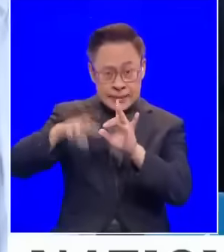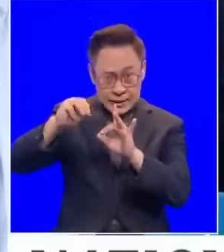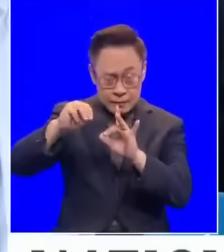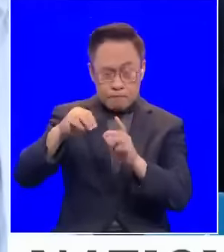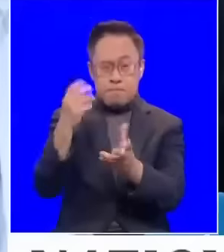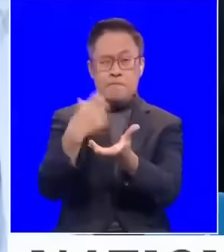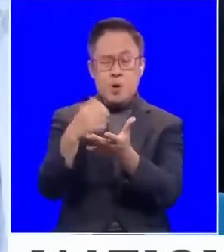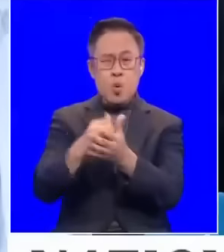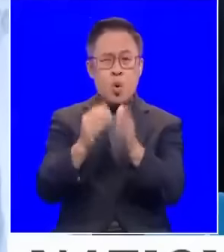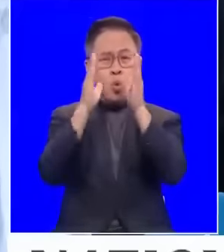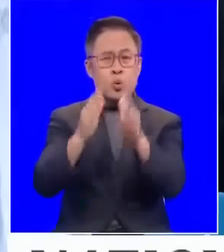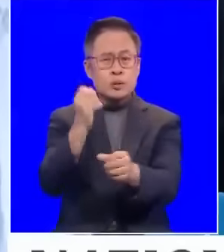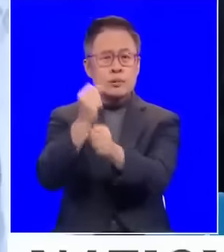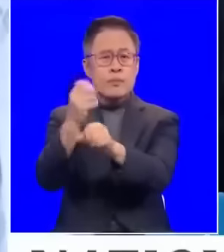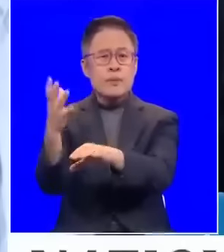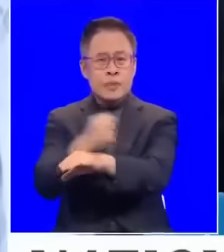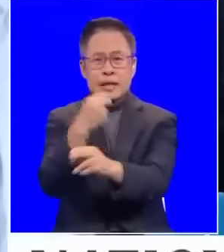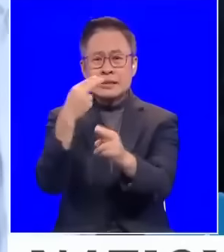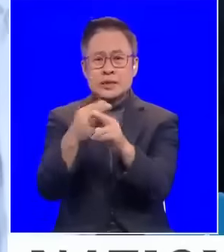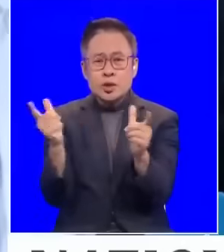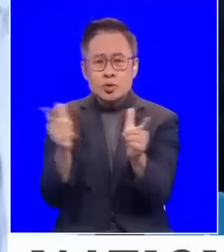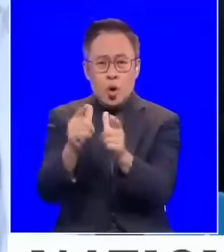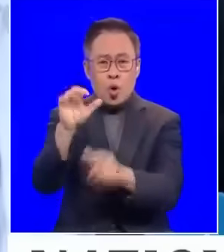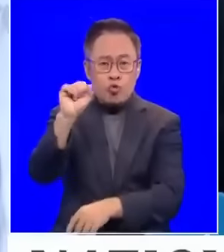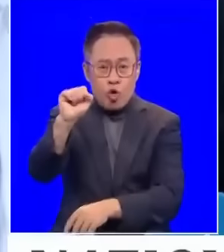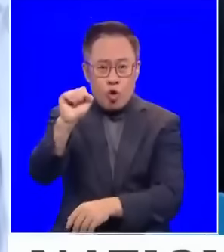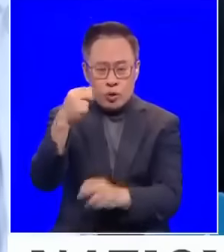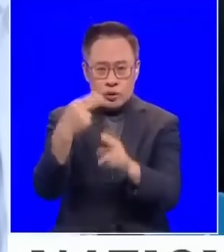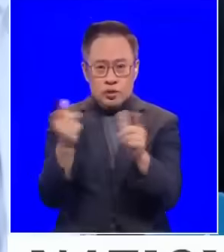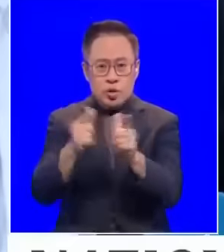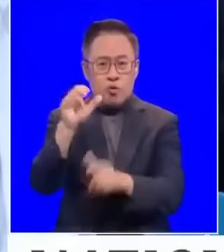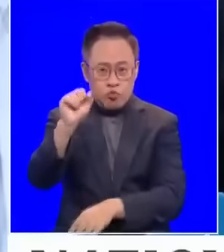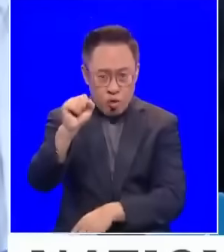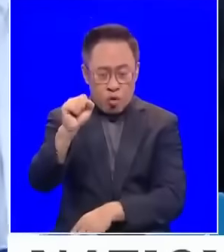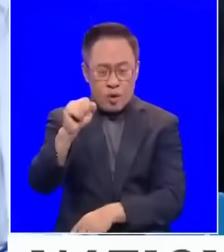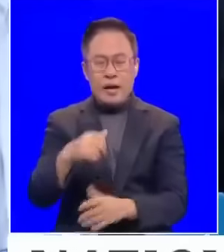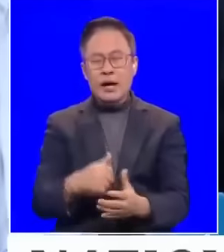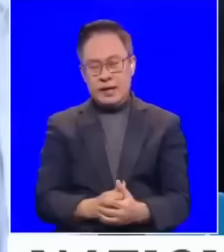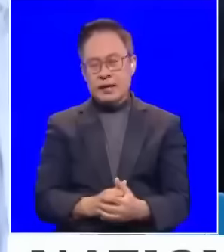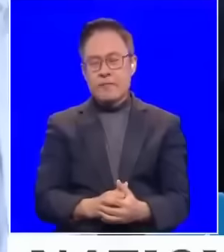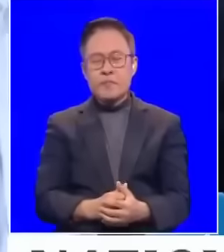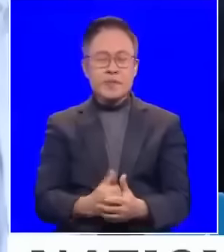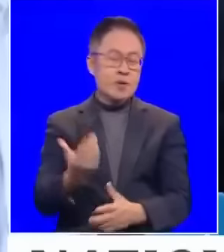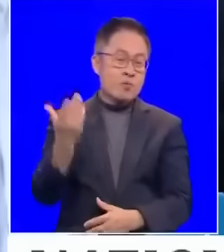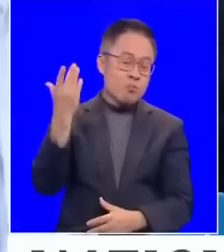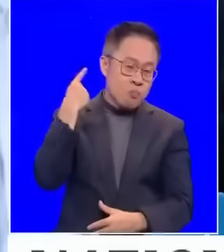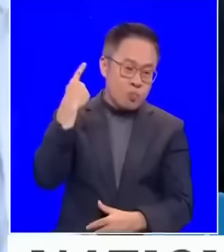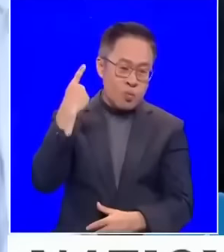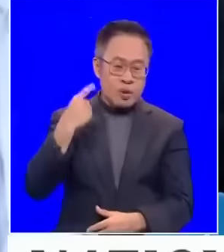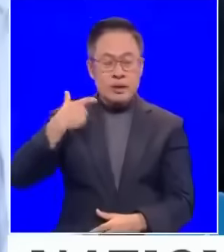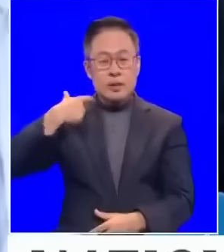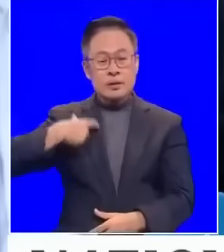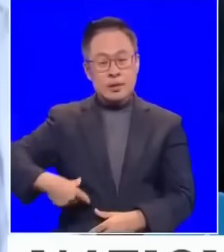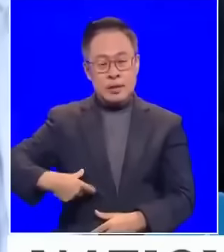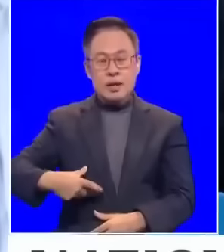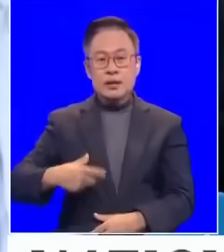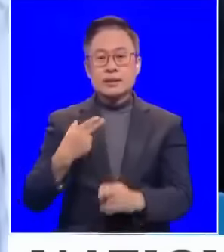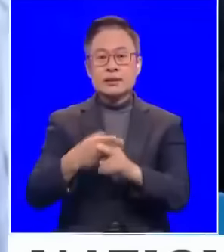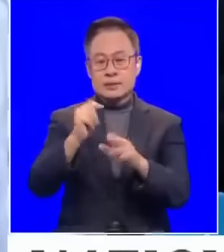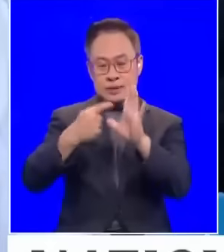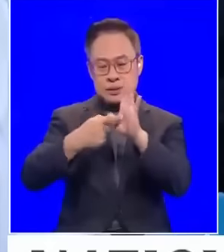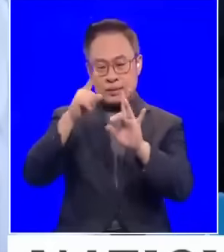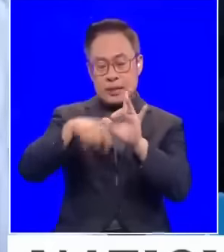มื่อวานนี้เริ่มมีความร้อนแรงกันขึ้นเรื่อยๆเพราะว่าทนายสิทธาเองเนี่ยก็ไปที่ DSI แล้วก็บอกว่ามีพยานสำคัญเลยเป็นคนใก